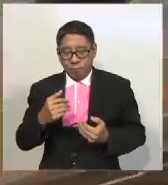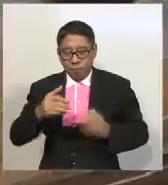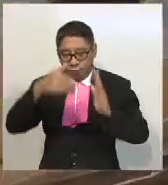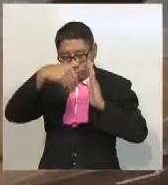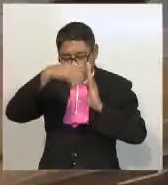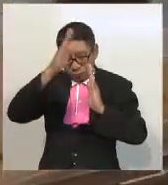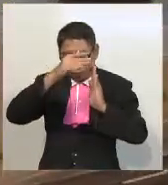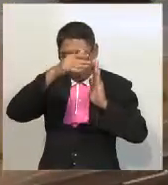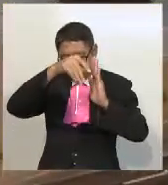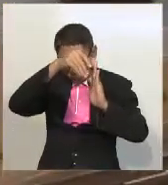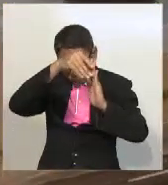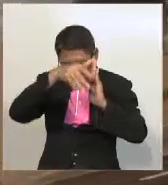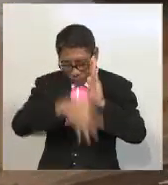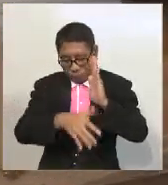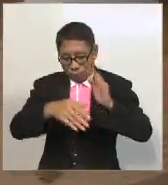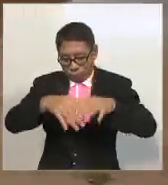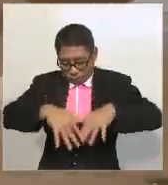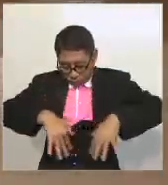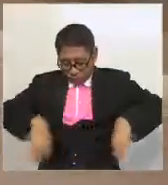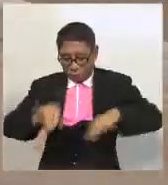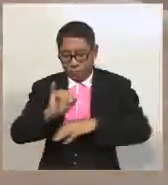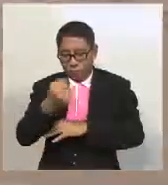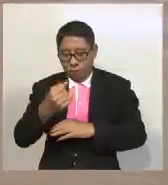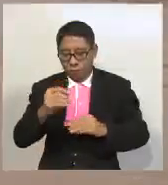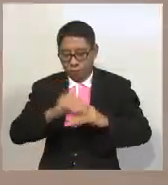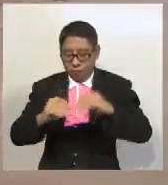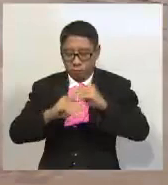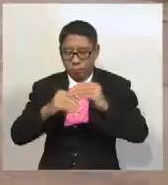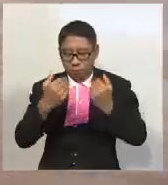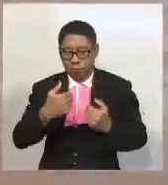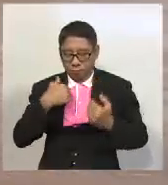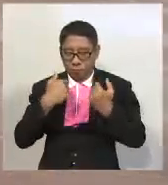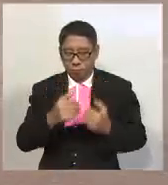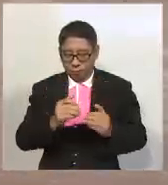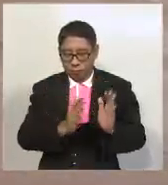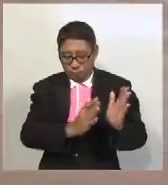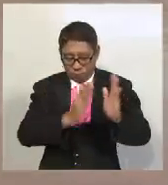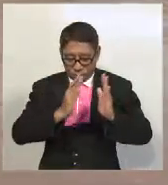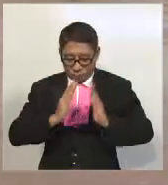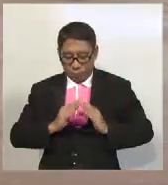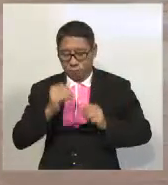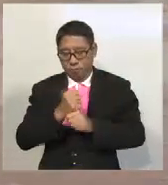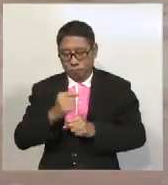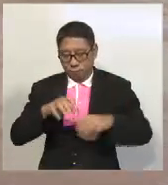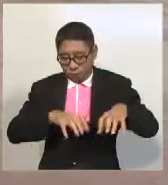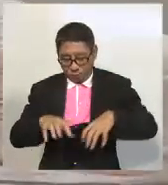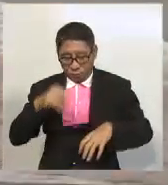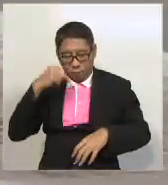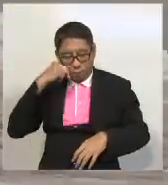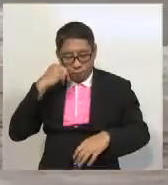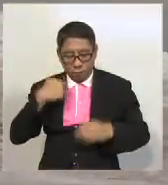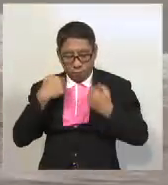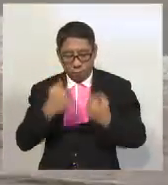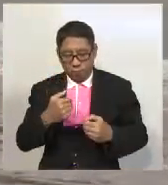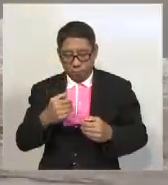คเหนือเพื่อชะลอไหลลงมายังเขื่อนเจ้าพระยาคือโครงการบางระกำโมเดลที่เป็นหนึ่งในแนวทางการบริหารจัดการน้ำ